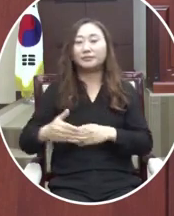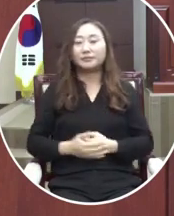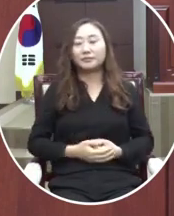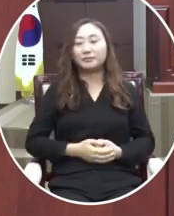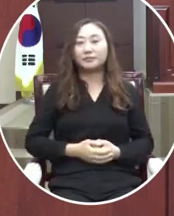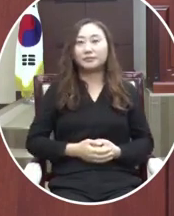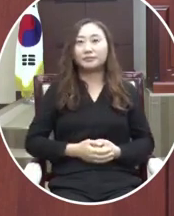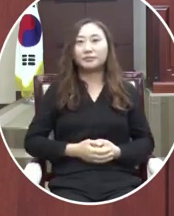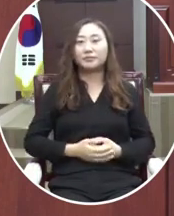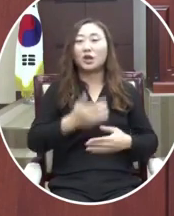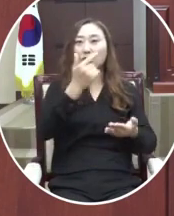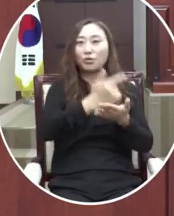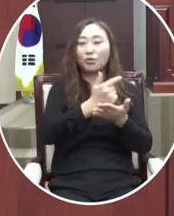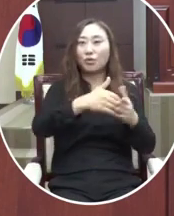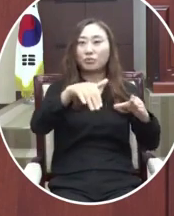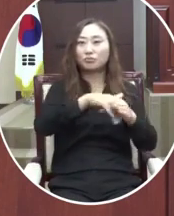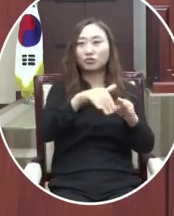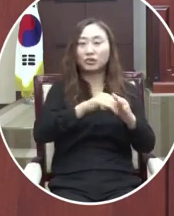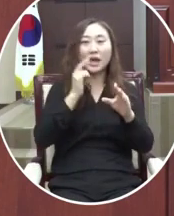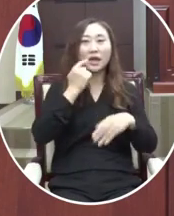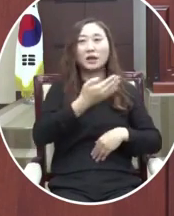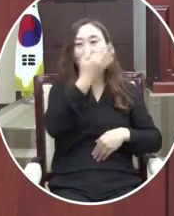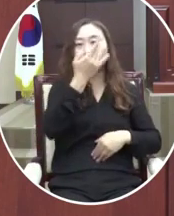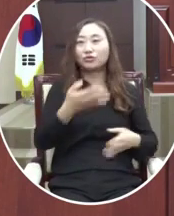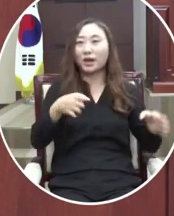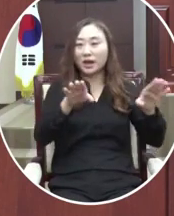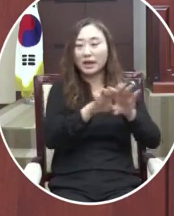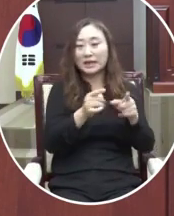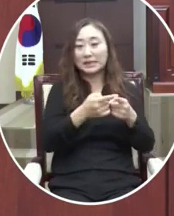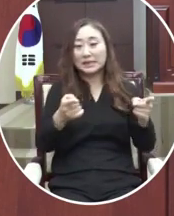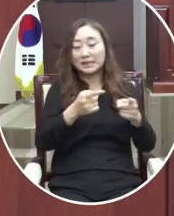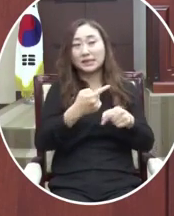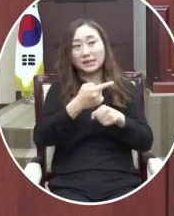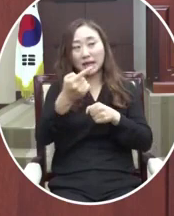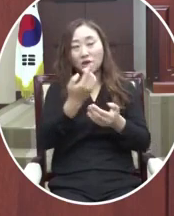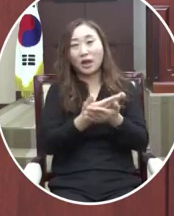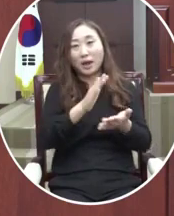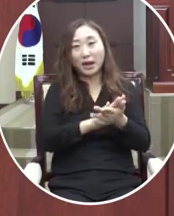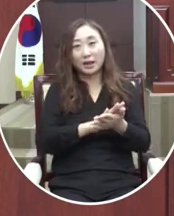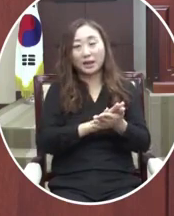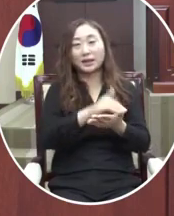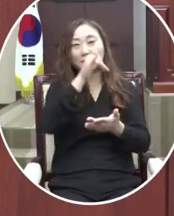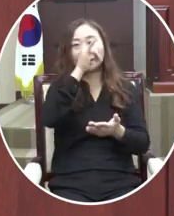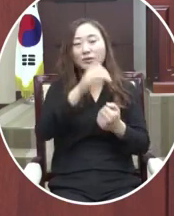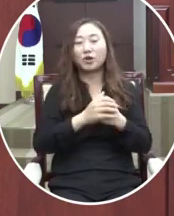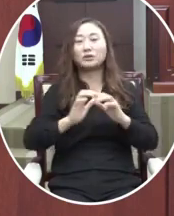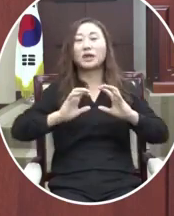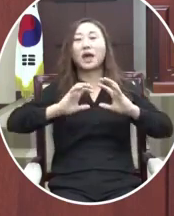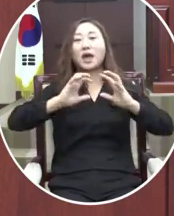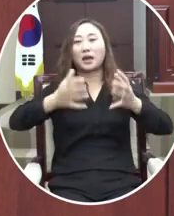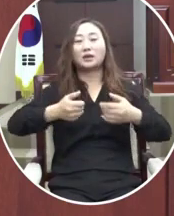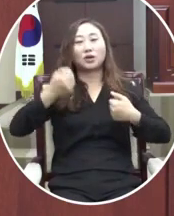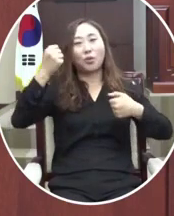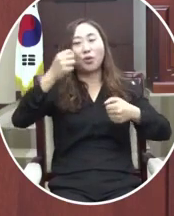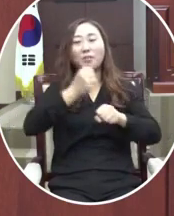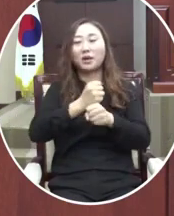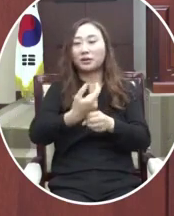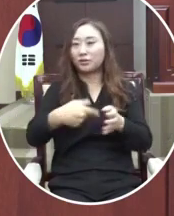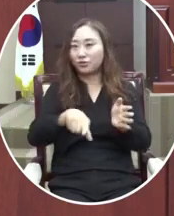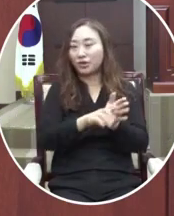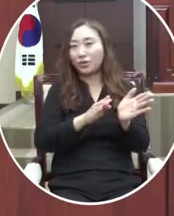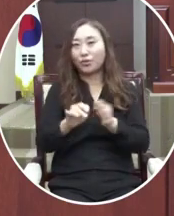만들겠습니다 노온 문화의 수관은 1층 공연장 리모델링을 내년 하반기 완료해 세계적 공연 유치에 기반을